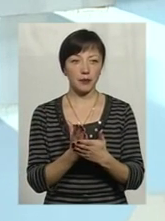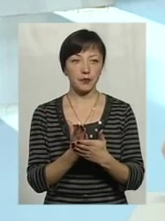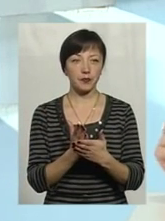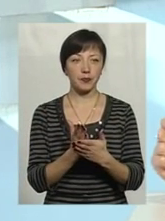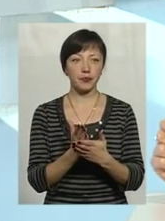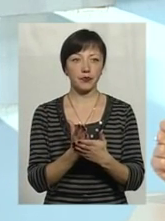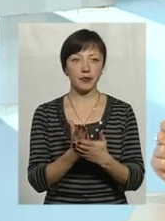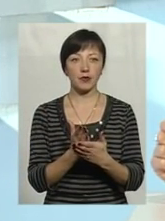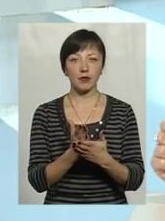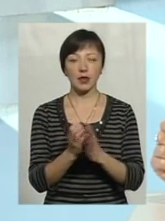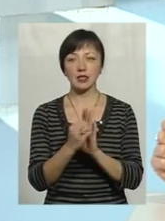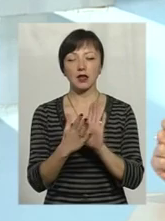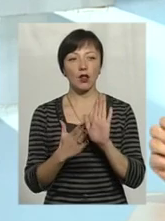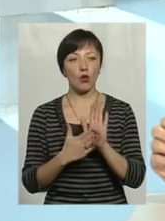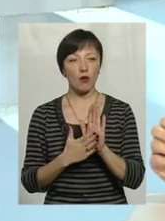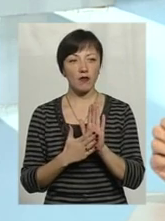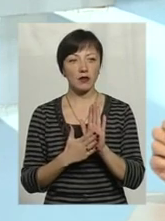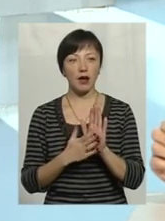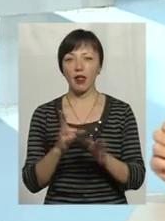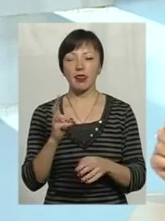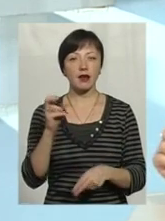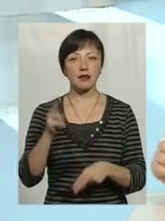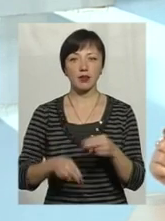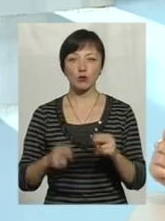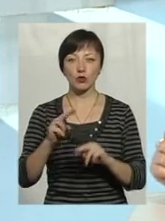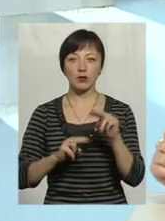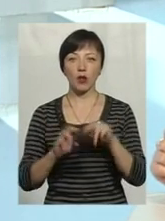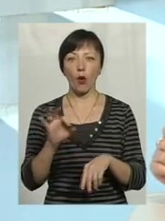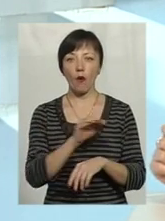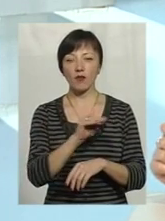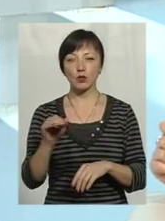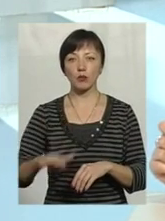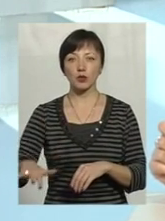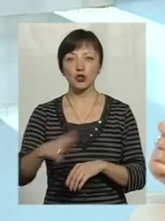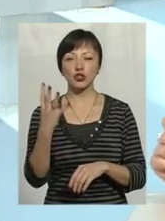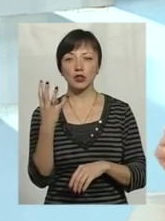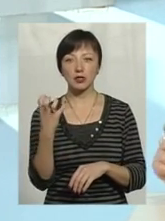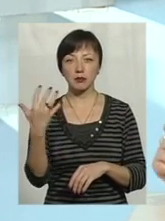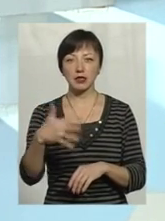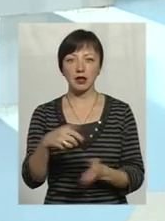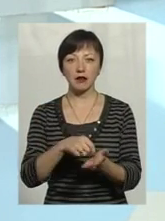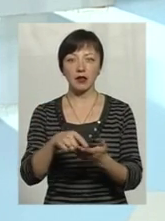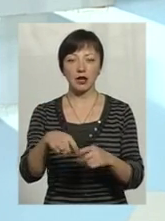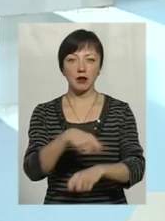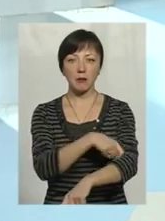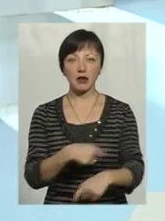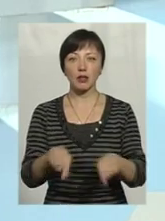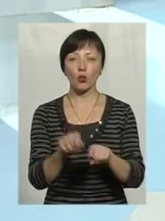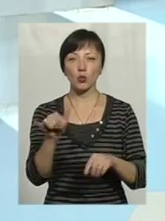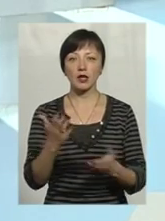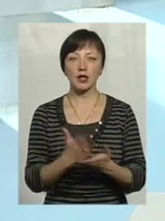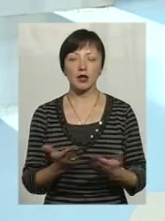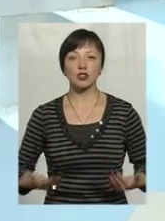на ній задекларовано незавершене будівництво офісного приміщення 450 квадратних метрів. Також в них є